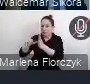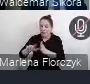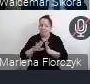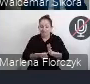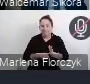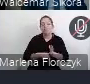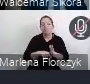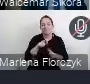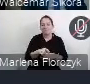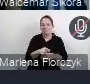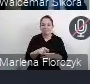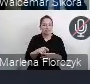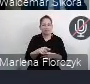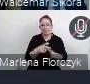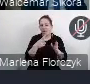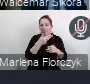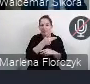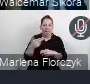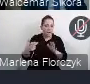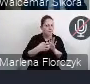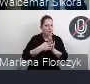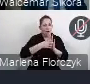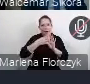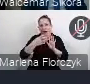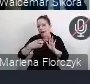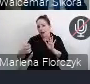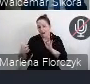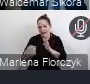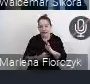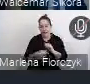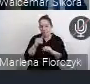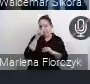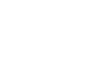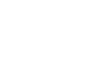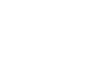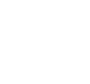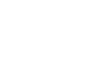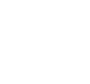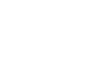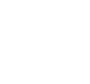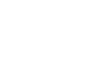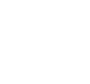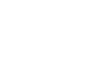rzeki, w związku z tym nie jest łatwo się zmieścić w czasie, jak się